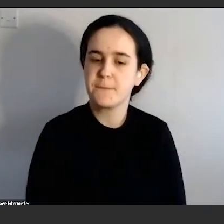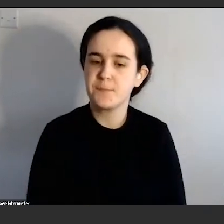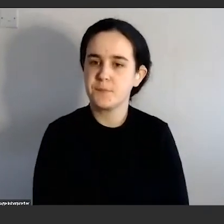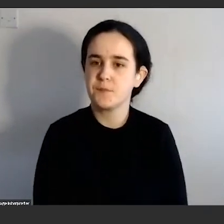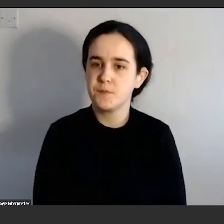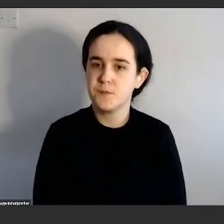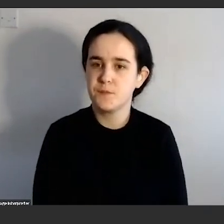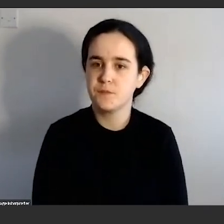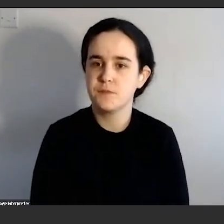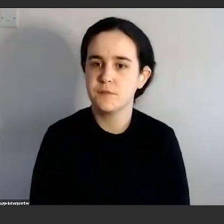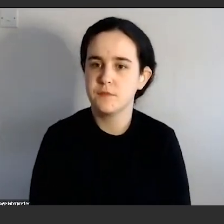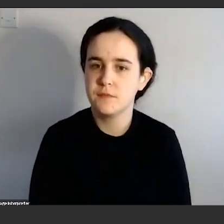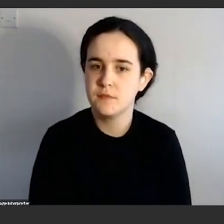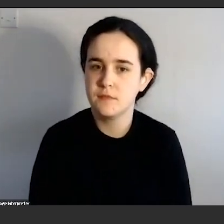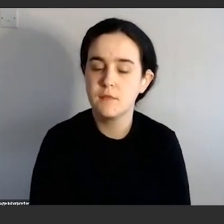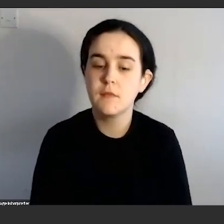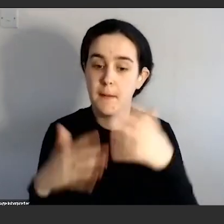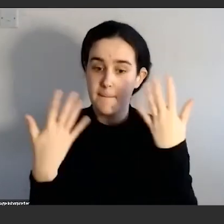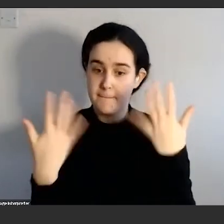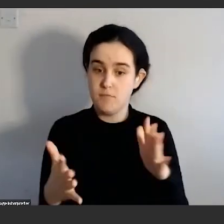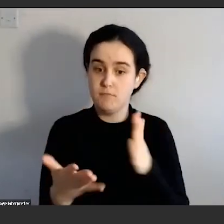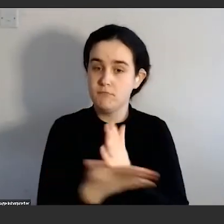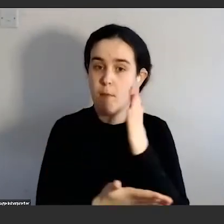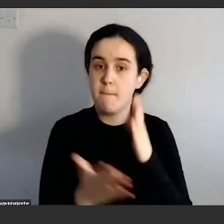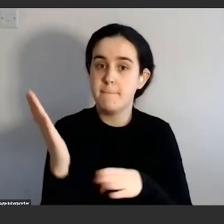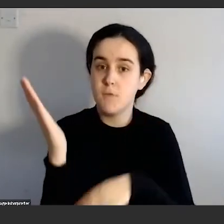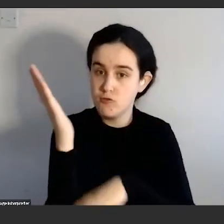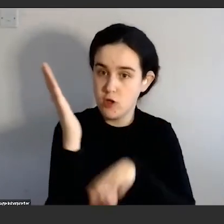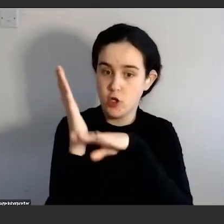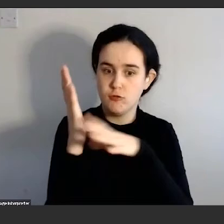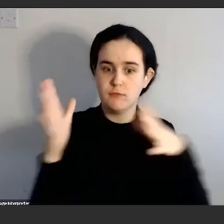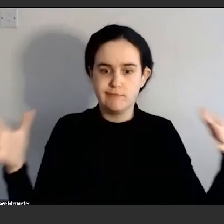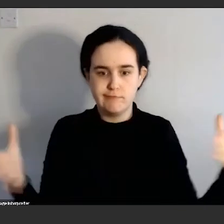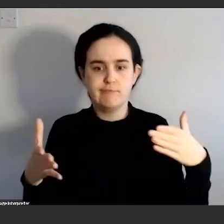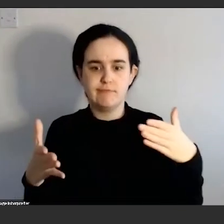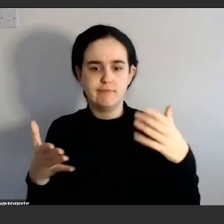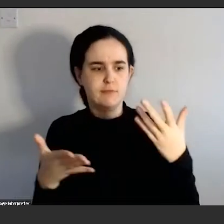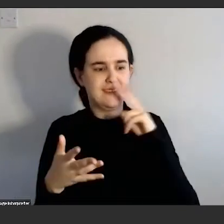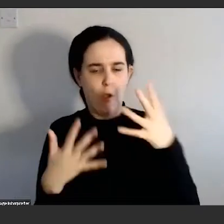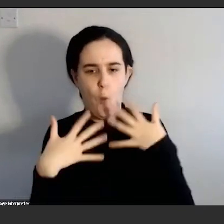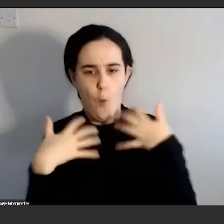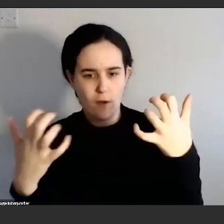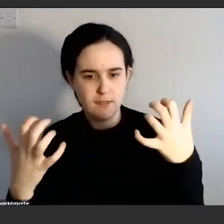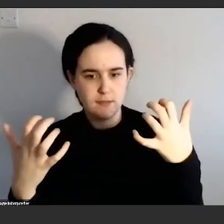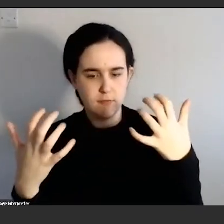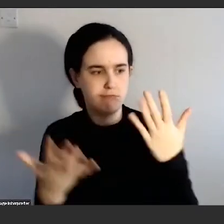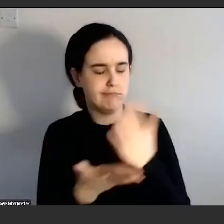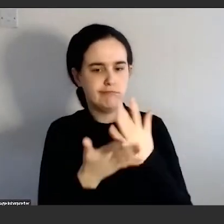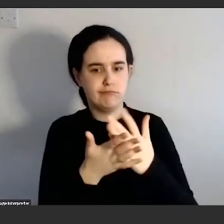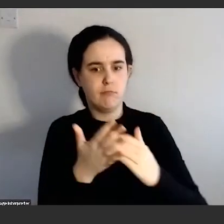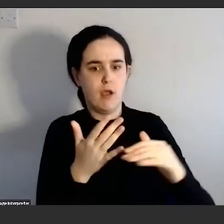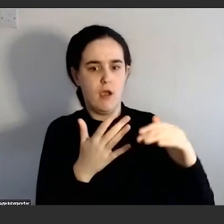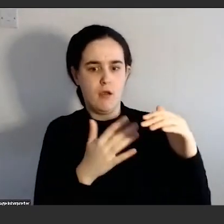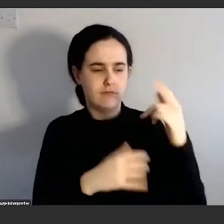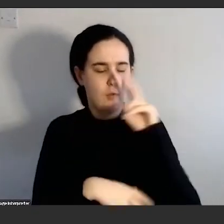וזה באמת לא משנה. אנחנו בזכות הכישרון שיש לנו, חשוב לנו לגדול במוזיקה, וכמובן